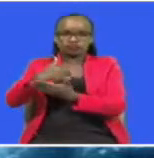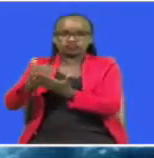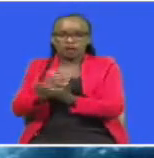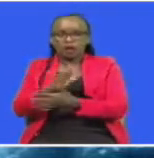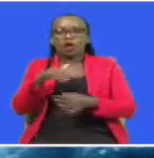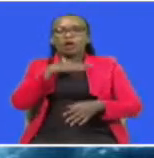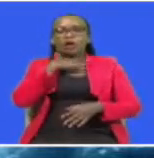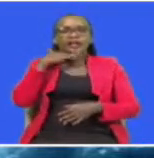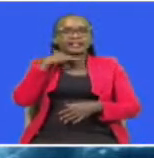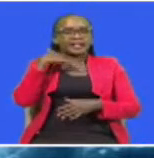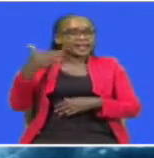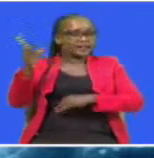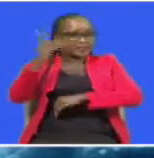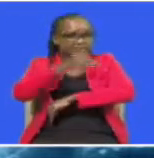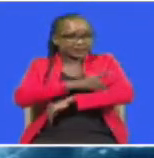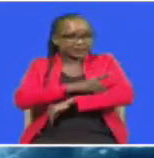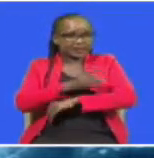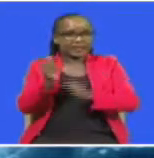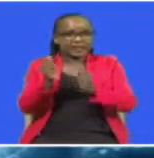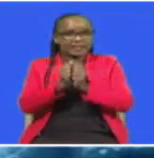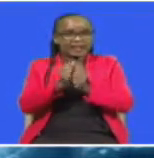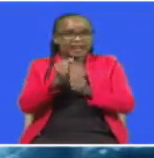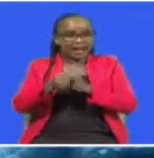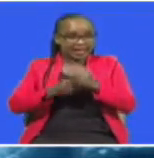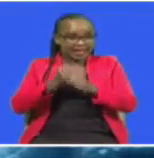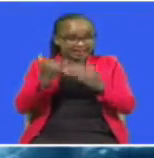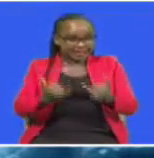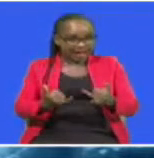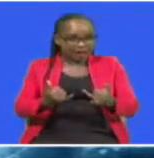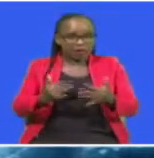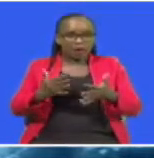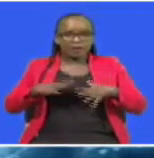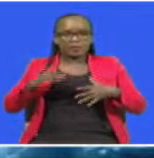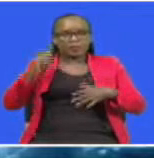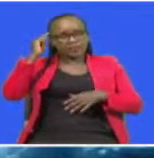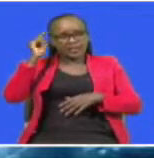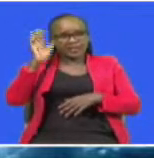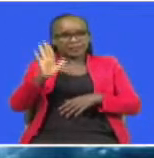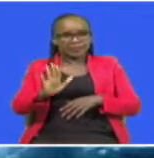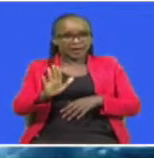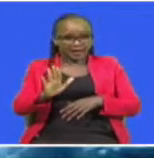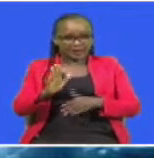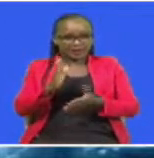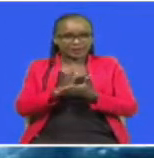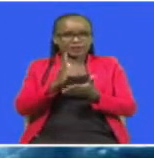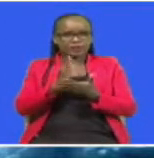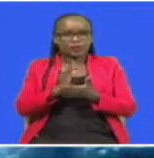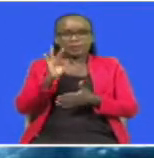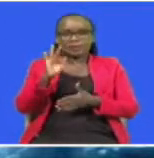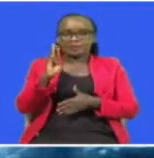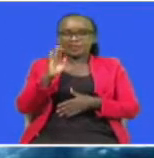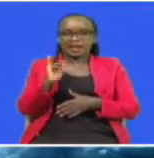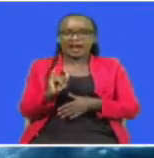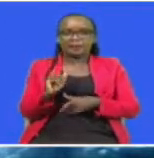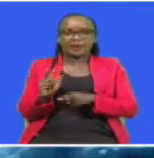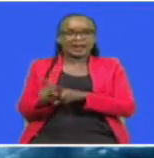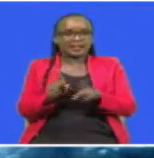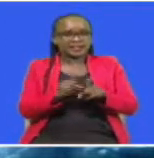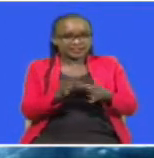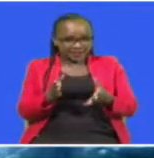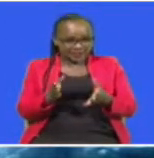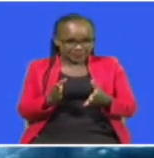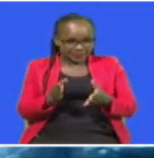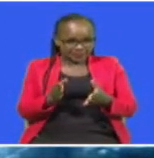kila siku kwa zaidi ya miaka 10 sasa. Baadhi ya wakazi wakidhani kuwa yeye ni jasusi wa FBI au mwenye akili